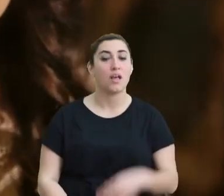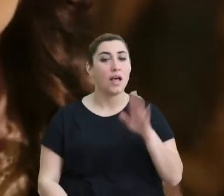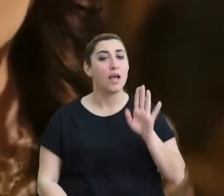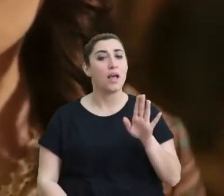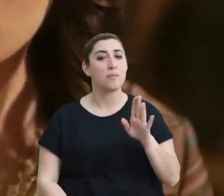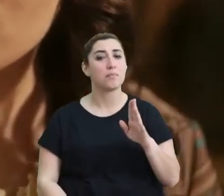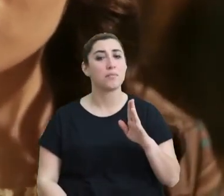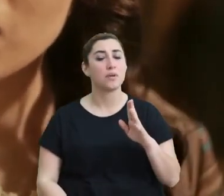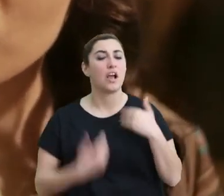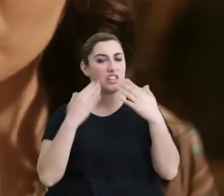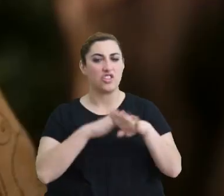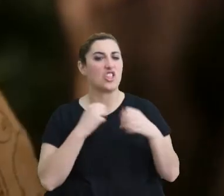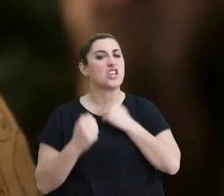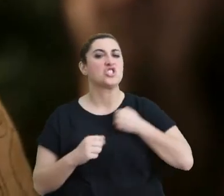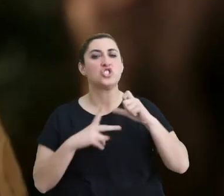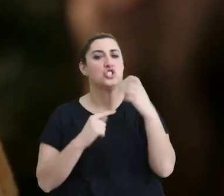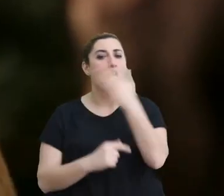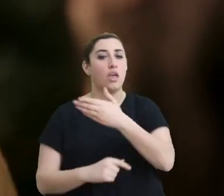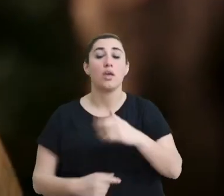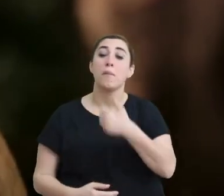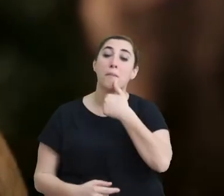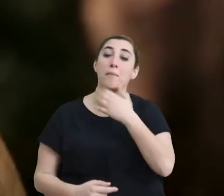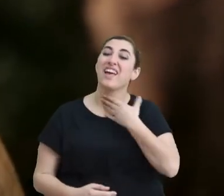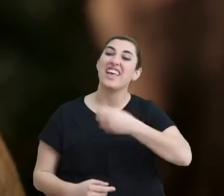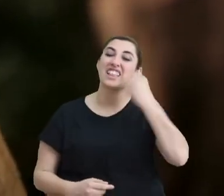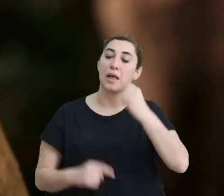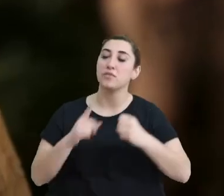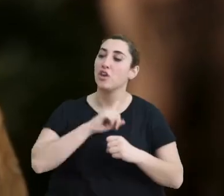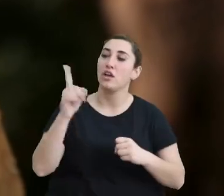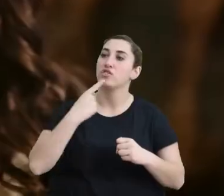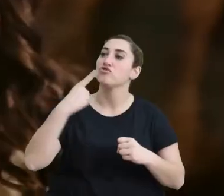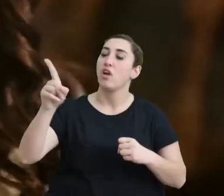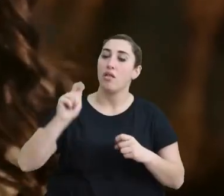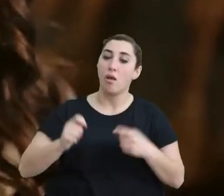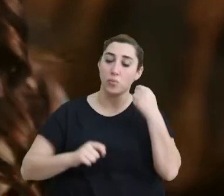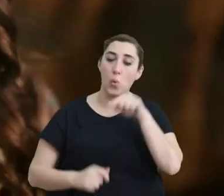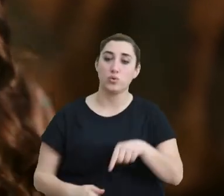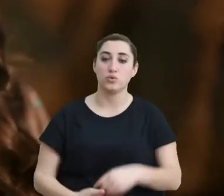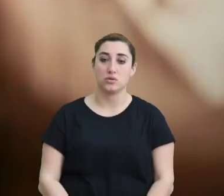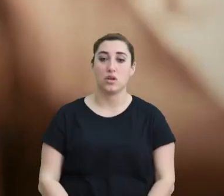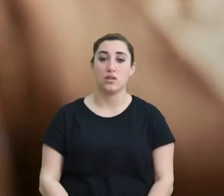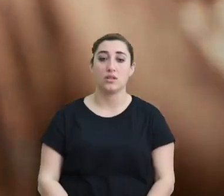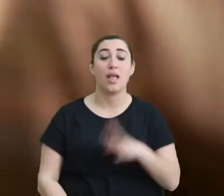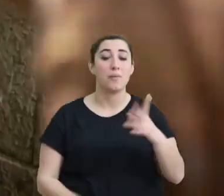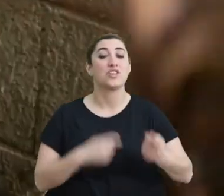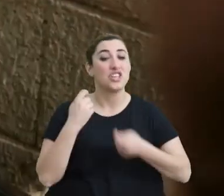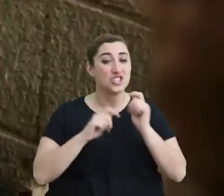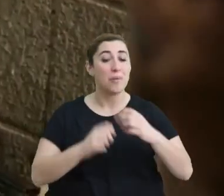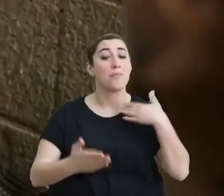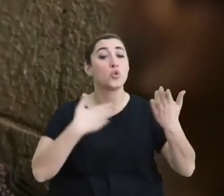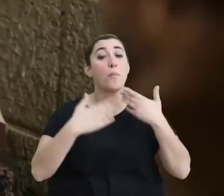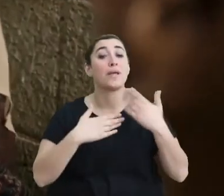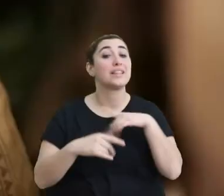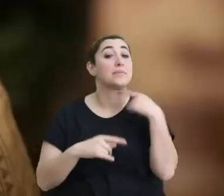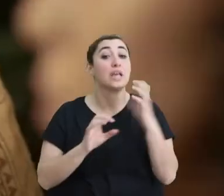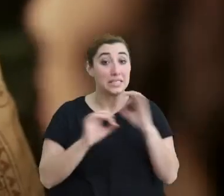Hem kadı neden kızsın ki şeyh babana? Babam idam hükmüne itiraz etmiştir de ondan. Hem iş görüp hem laf etmek